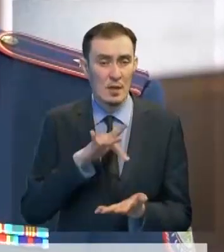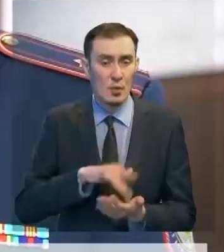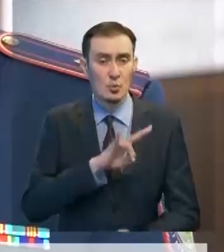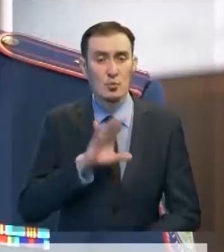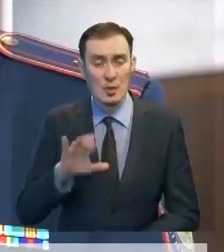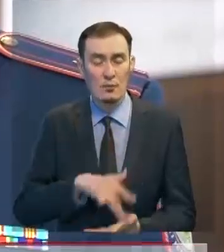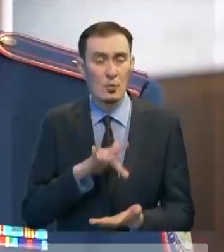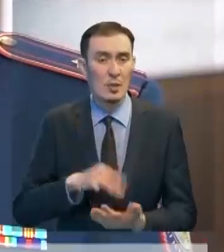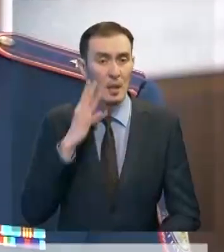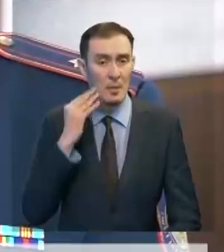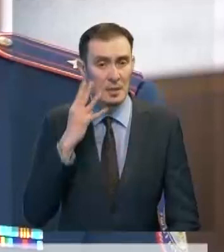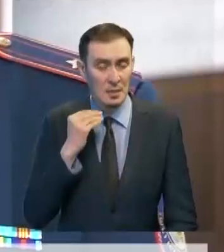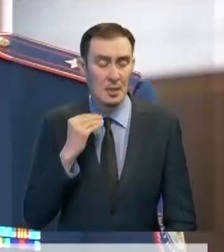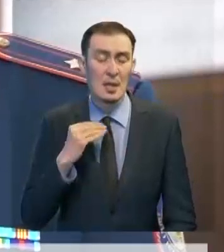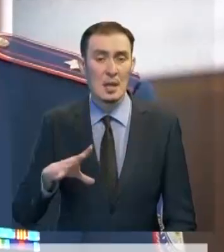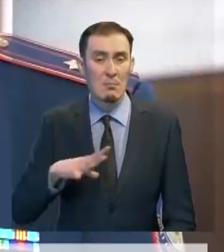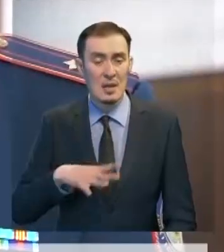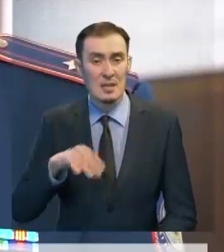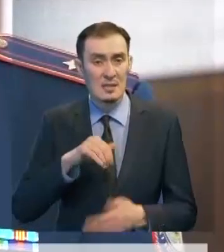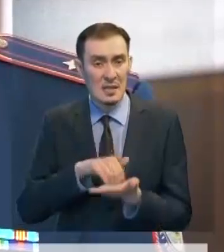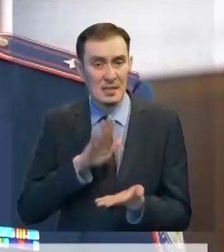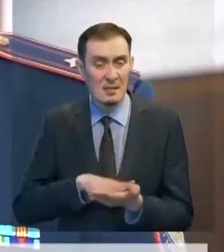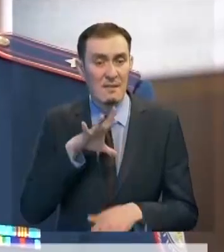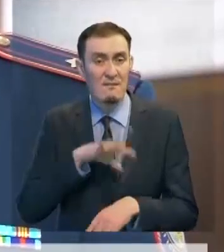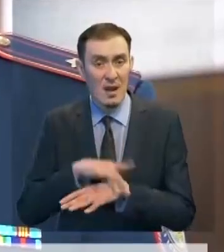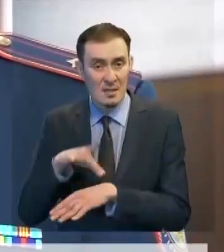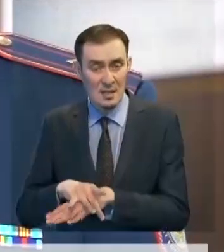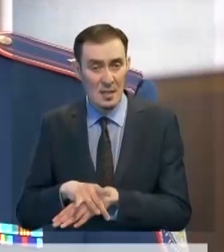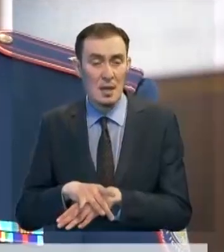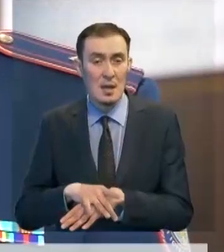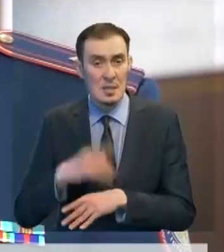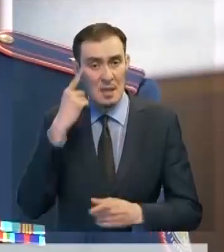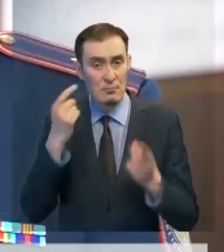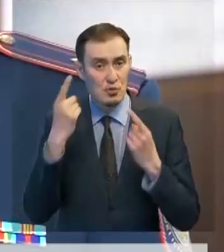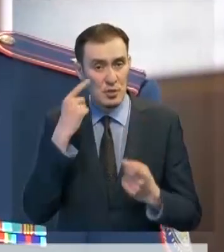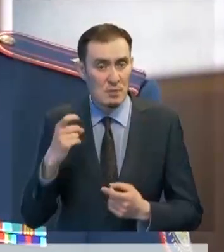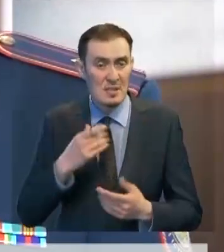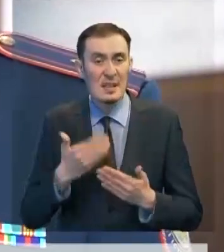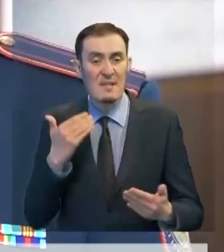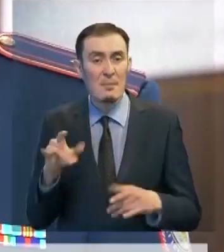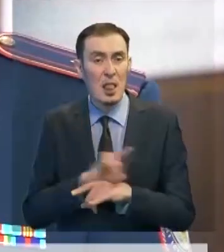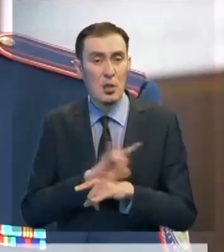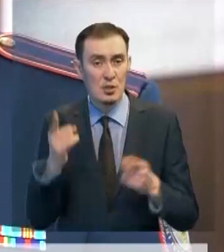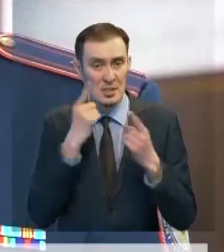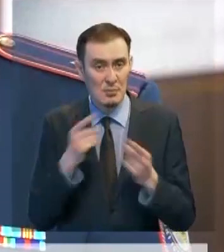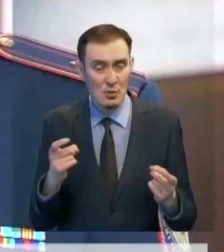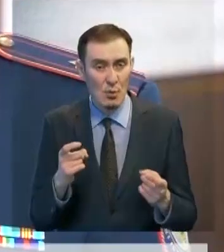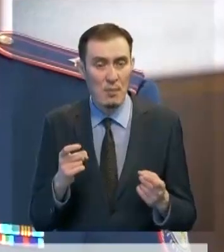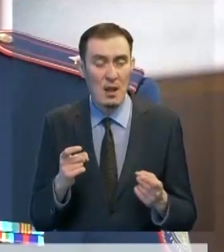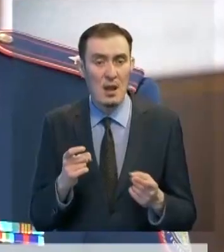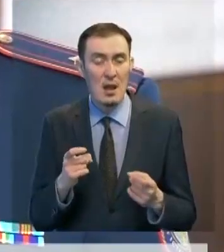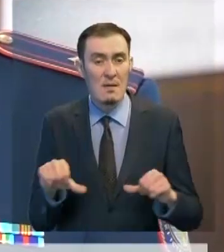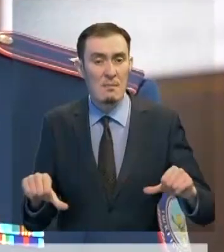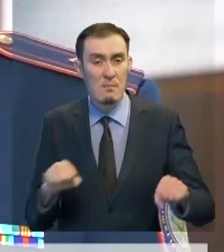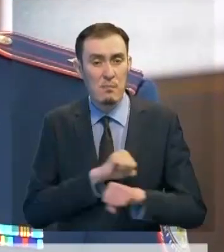султан алматы были зарегистрированы факты поступления заведомо ложных сообщений о фактах терроризма